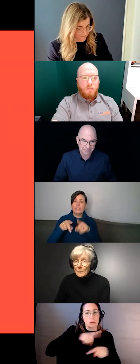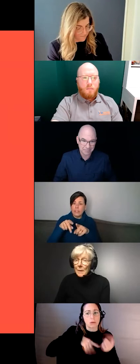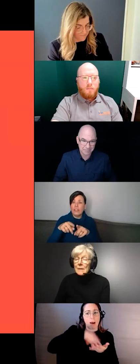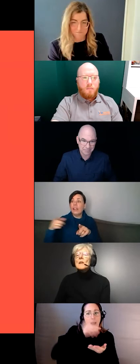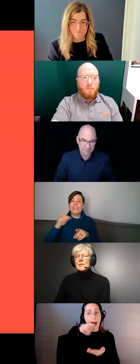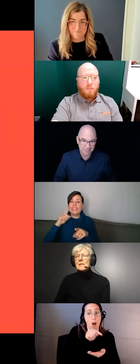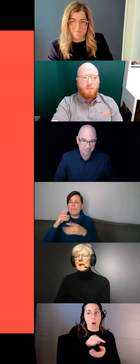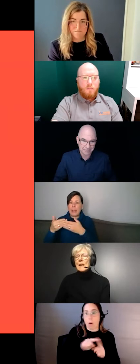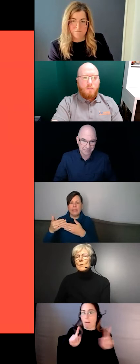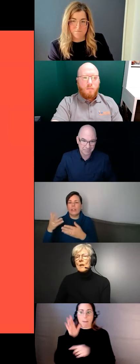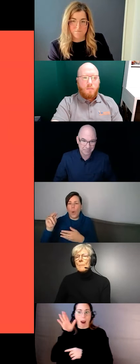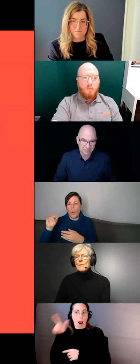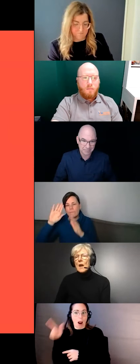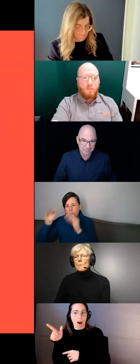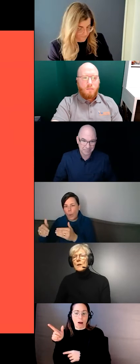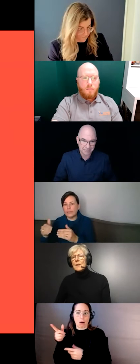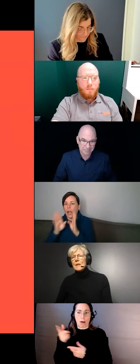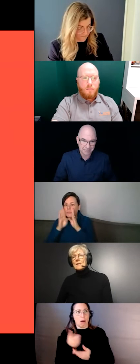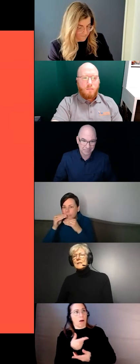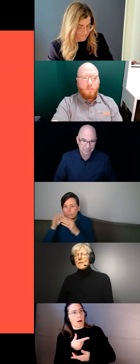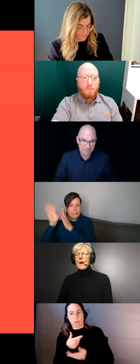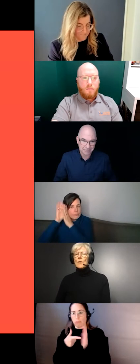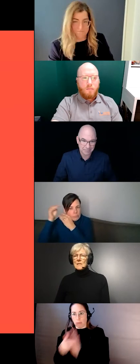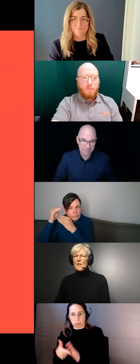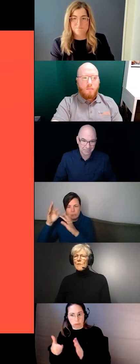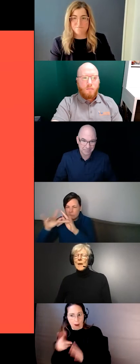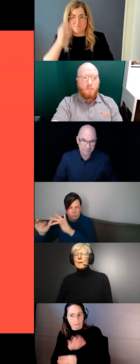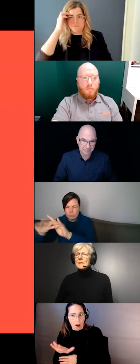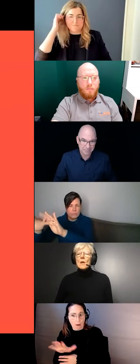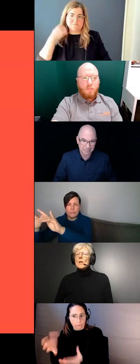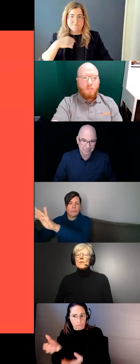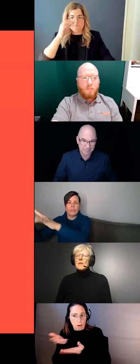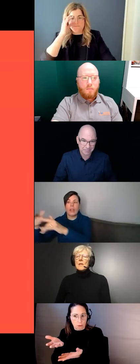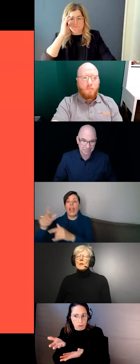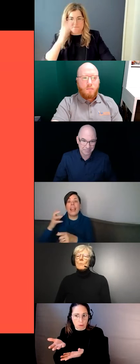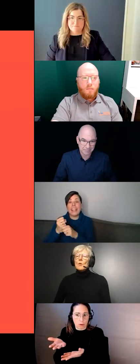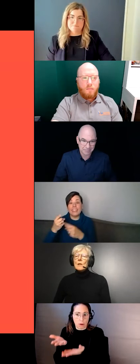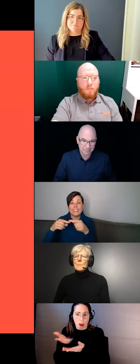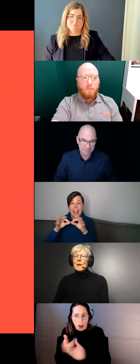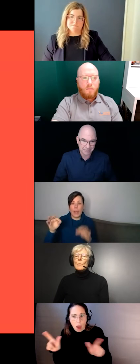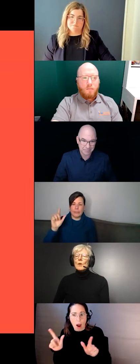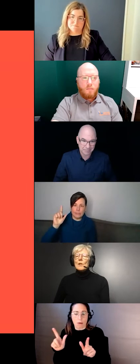pour les sourds où ils vont apprendre le langage des signes, mais beaucoup de parents veulent exposer leurs enfants